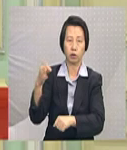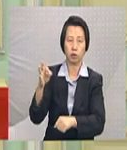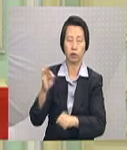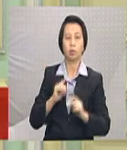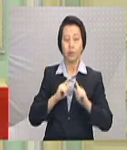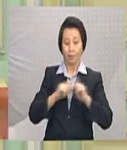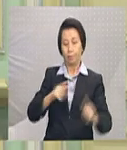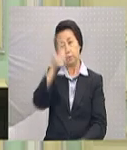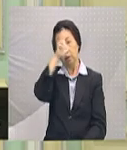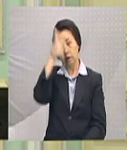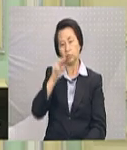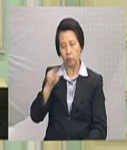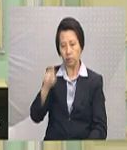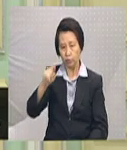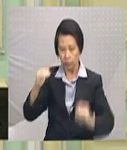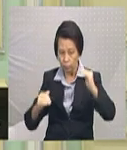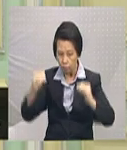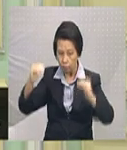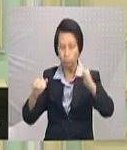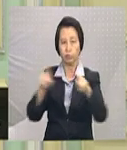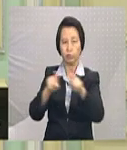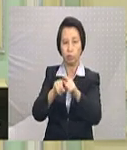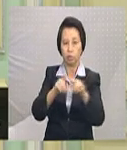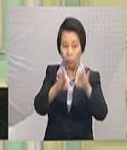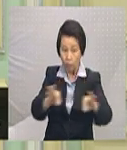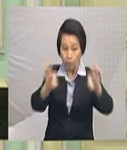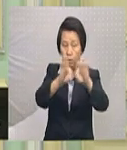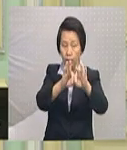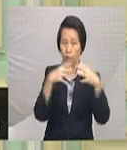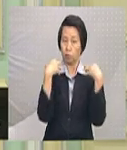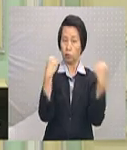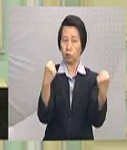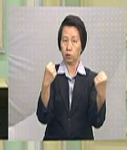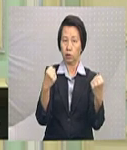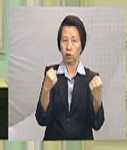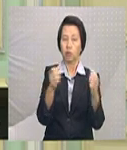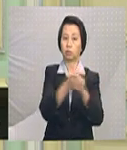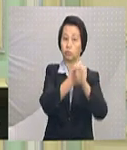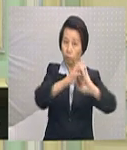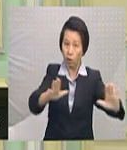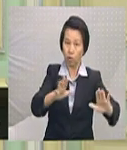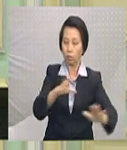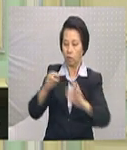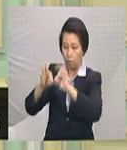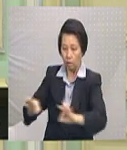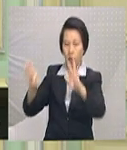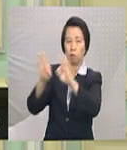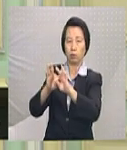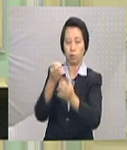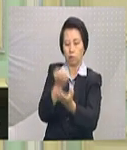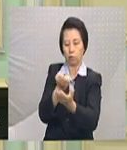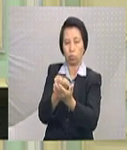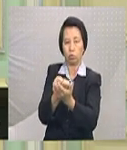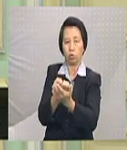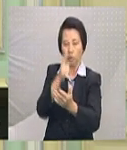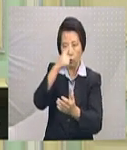melihat perlu ada keseimbangan di antara kepentingan kesihatan dan keselamatan dan juga kepentingan ekonomi